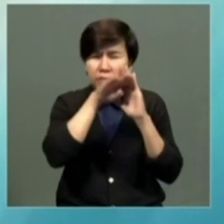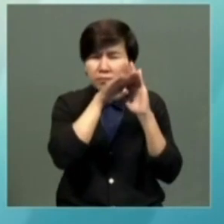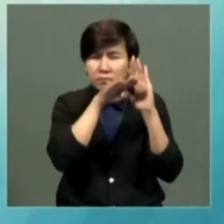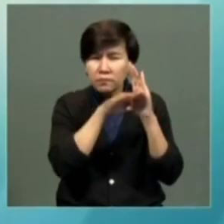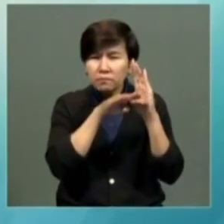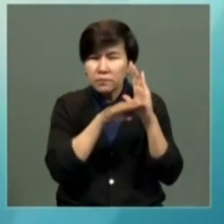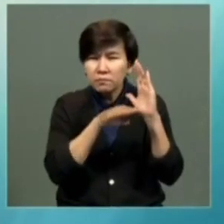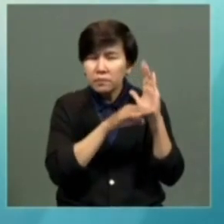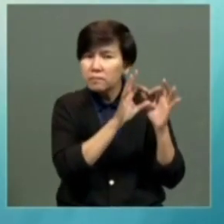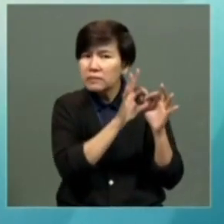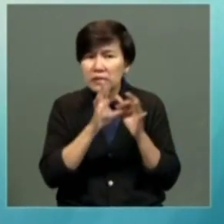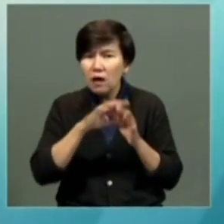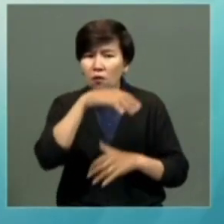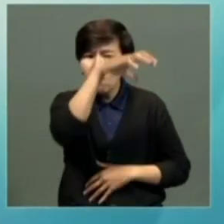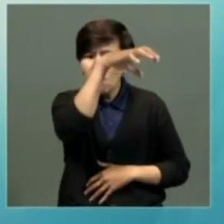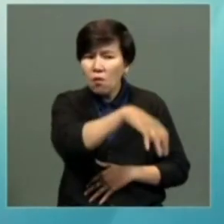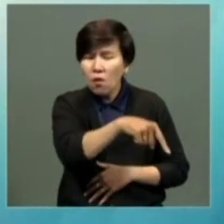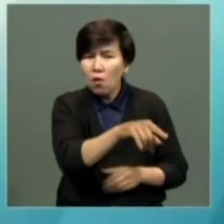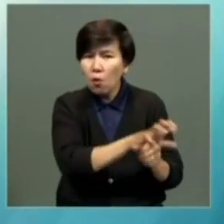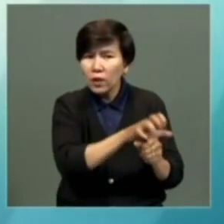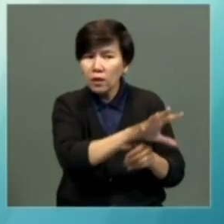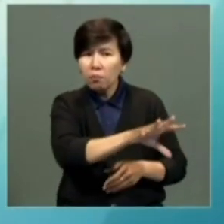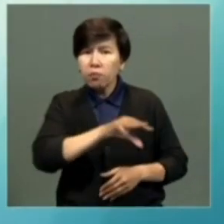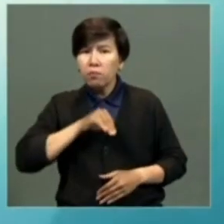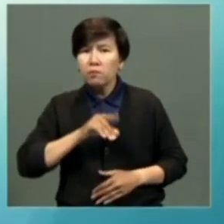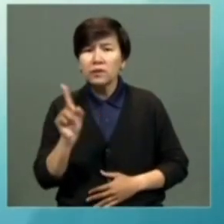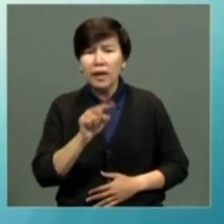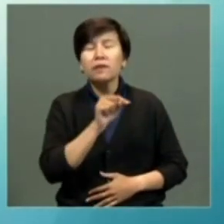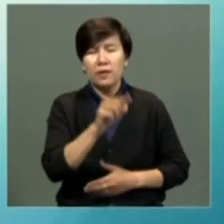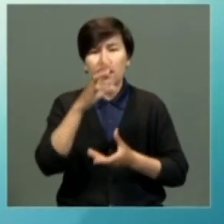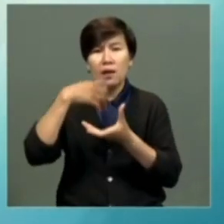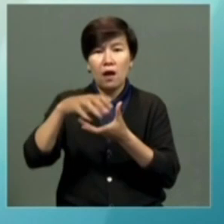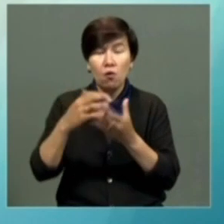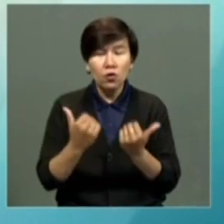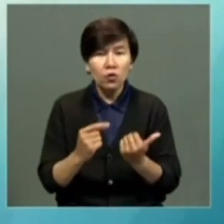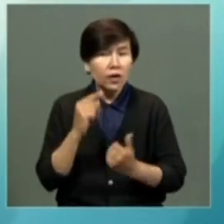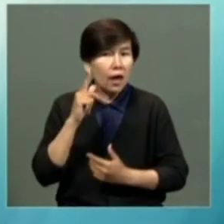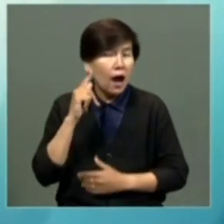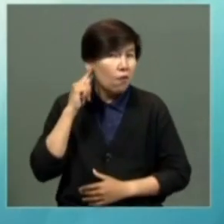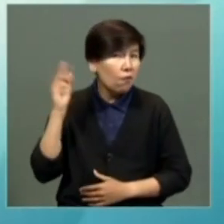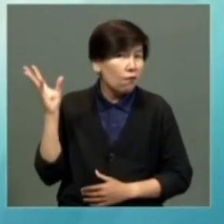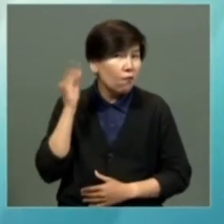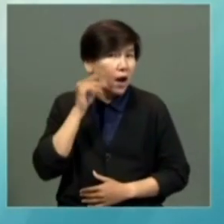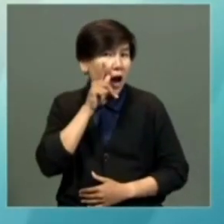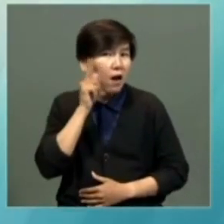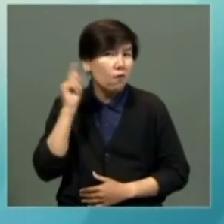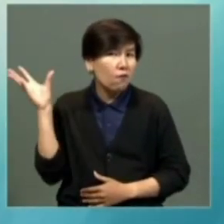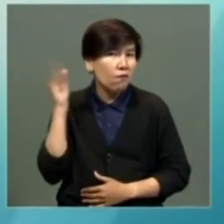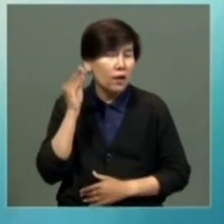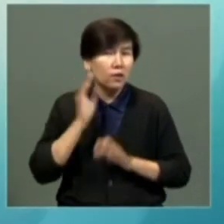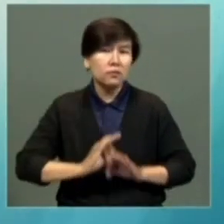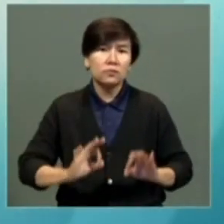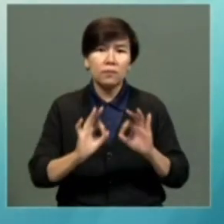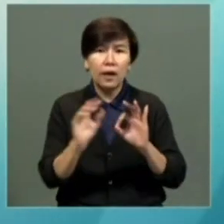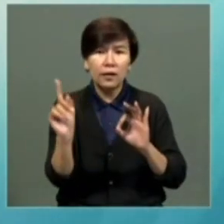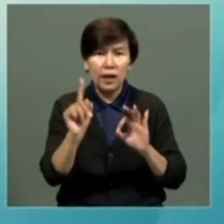ยงไปกับอะไรแต่ว่าข้อมูลเบื้องต้นที่ผมได้รับทราบมานะครับตอนนี้เนี่ยต้องไปเจาะหาเดี๋